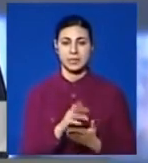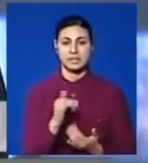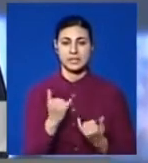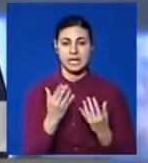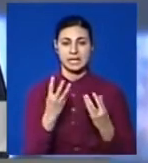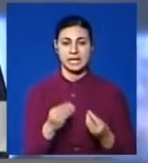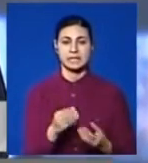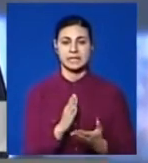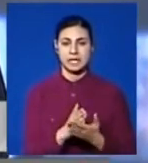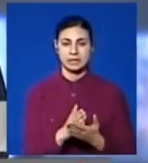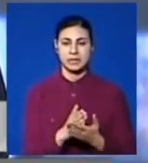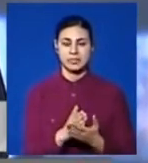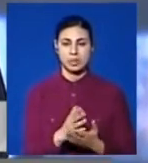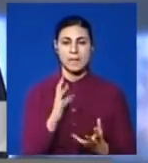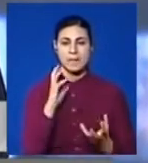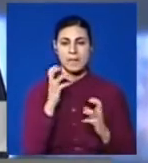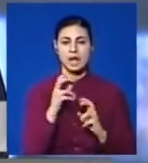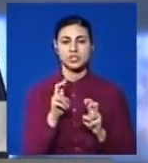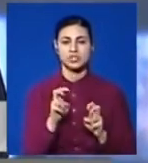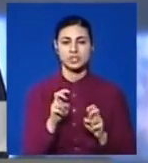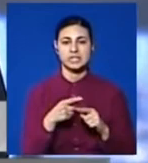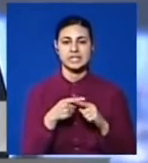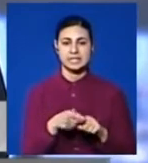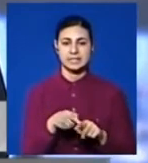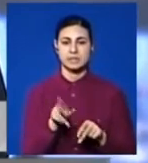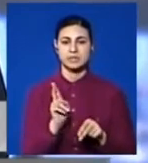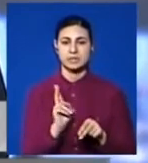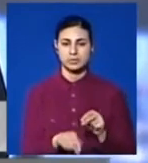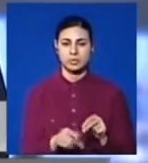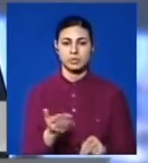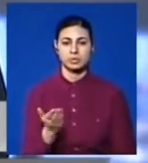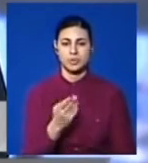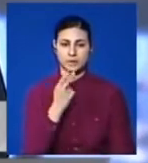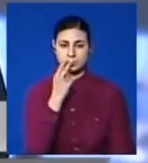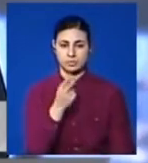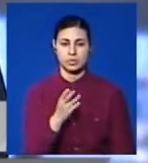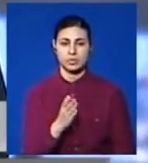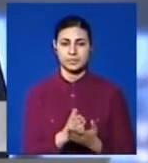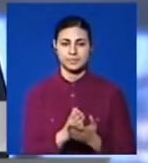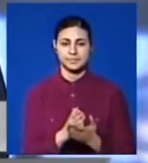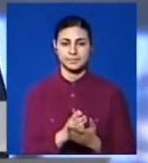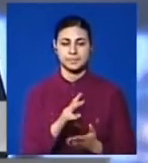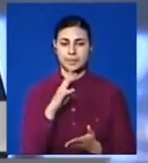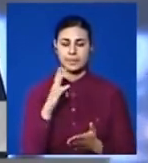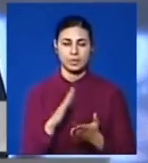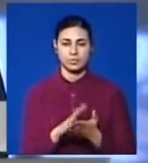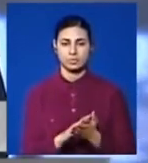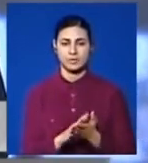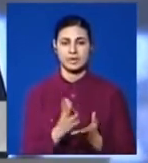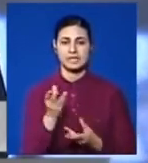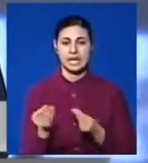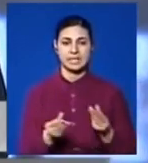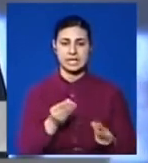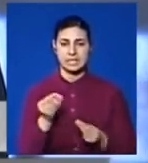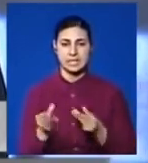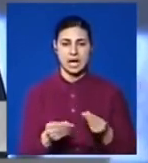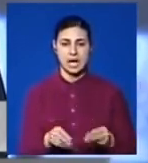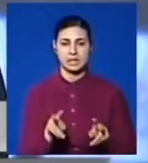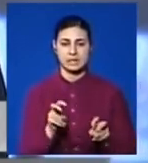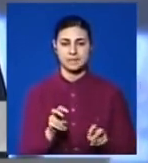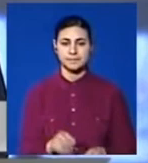დღეს არსებული მახინჯის სისტემის დასრულებას, რომელიც გულისხმობს მუდმივად გადასახადის